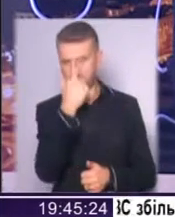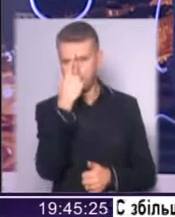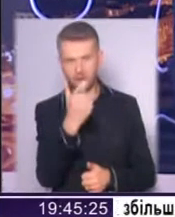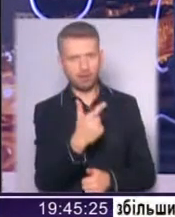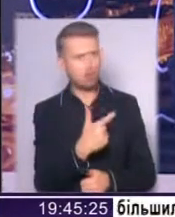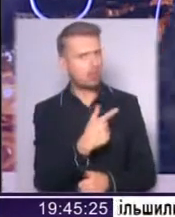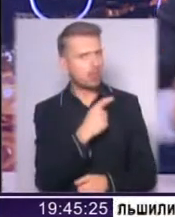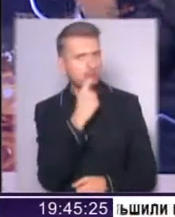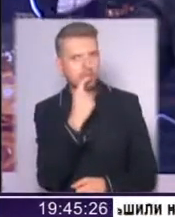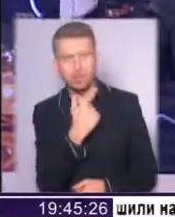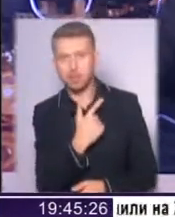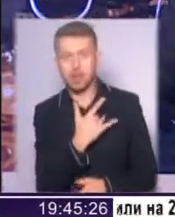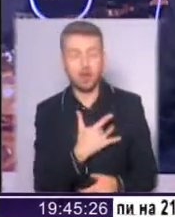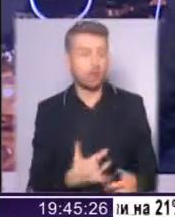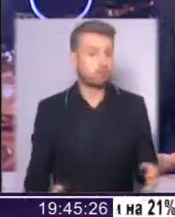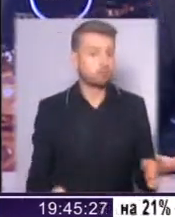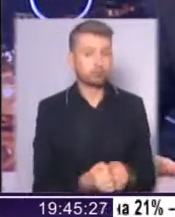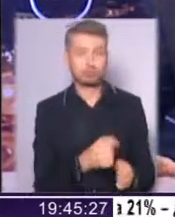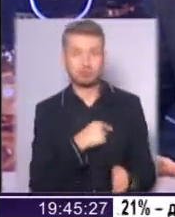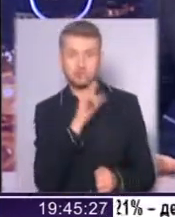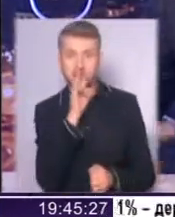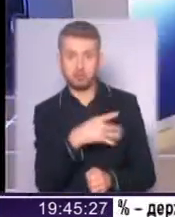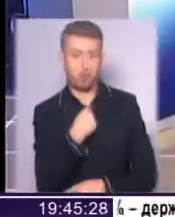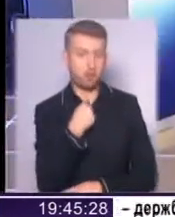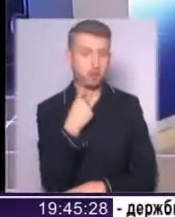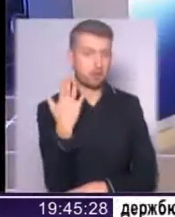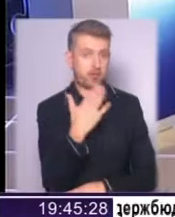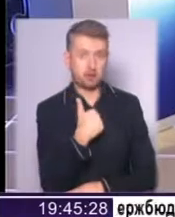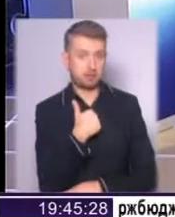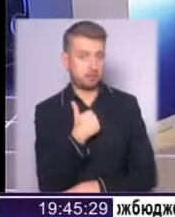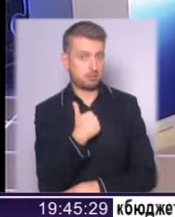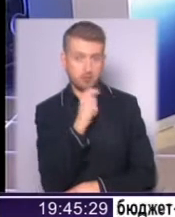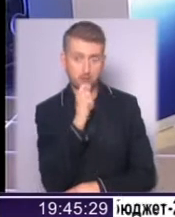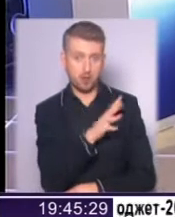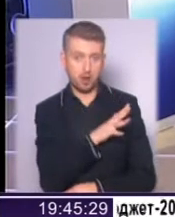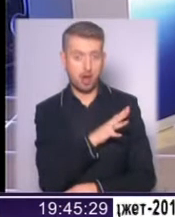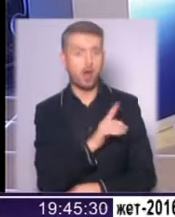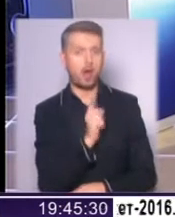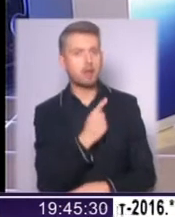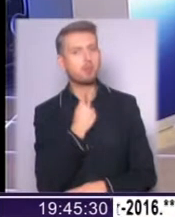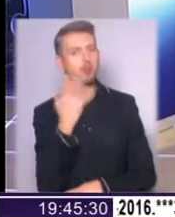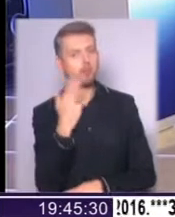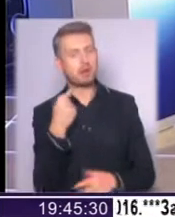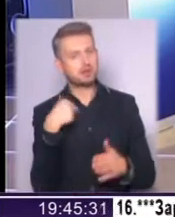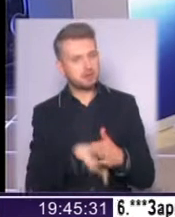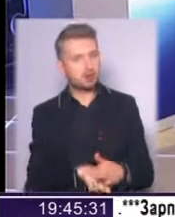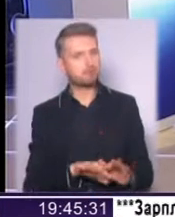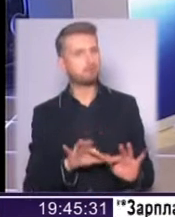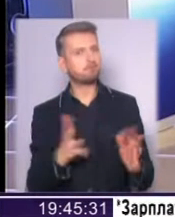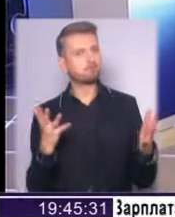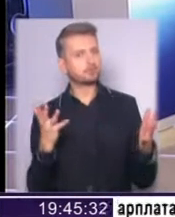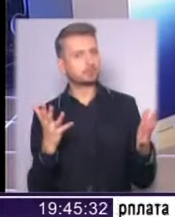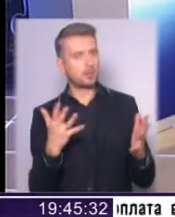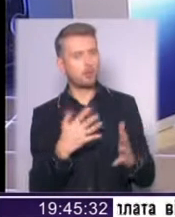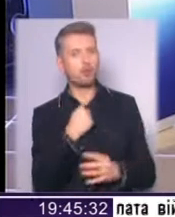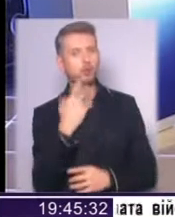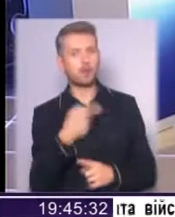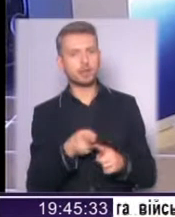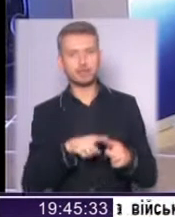але все рівно проголосувала, і там різні називають умови, що вони з цього вигоди отримували, і так далі. Але коли ми пам'ятаємо, як їхній